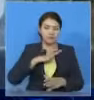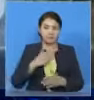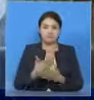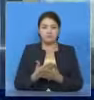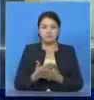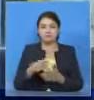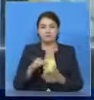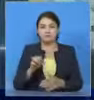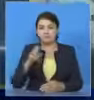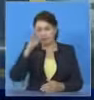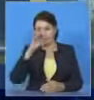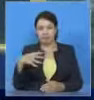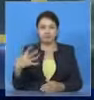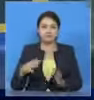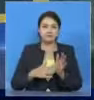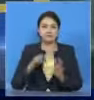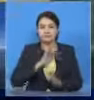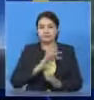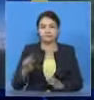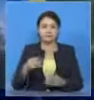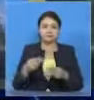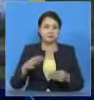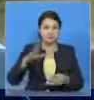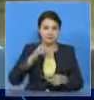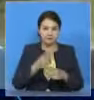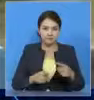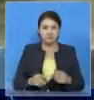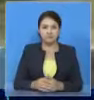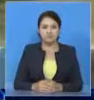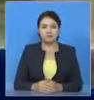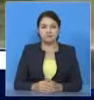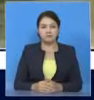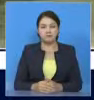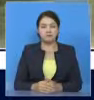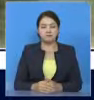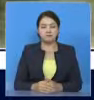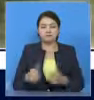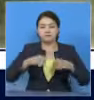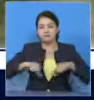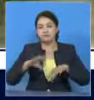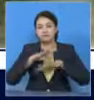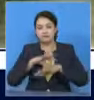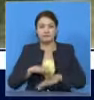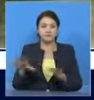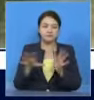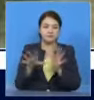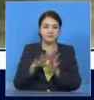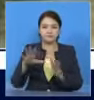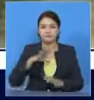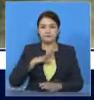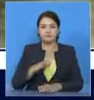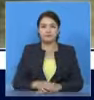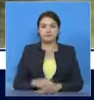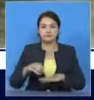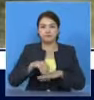Бұл үшін ел қазынасынан 49 миллион теңгеден астам қаржы бөлінген. Уже комиссиядан өтті, свет тартып берейін деп жатыр, 11 километр